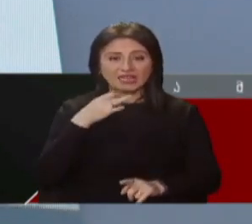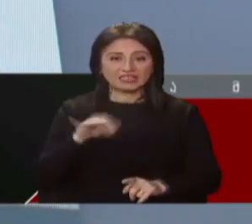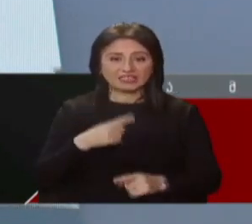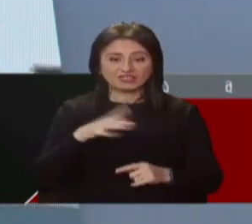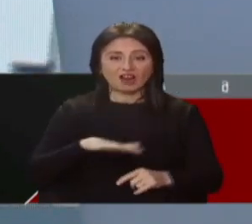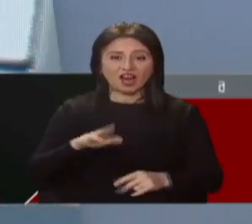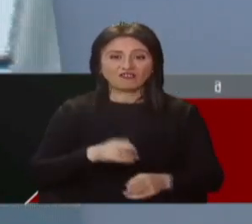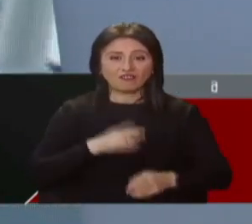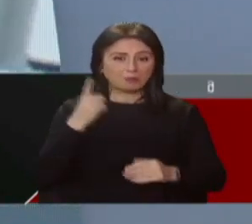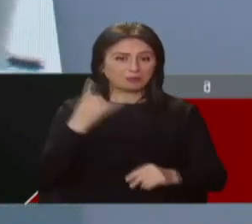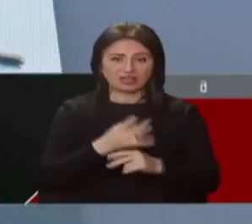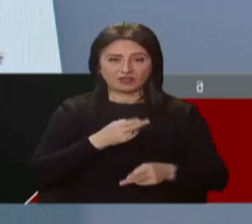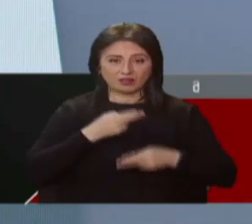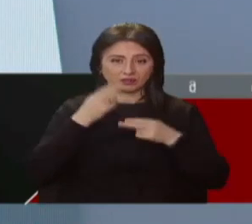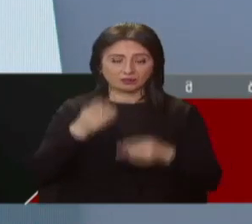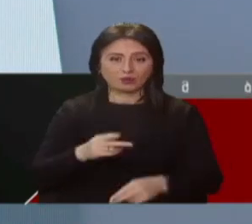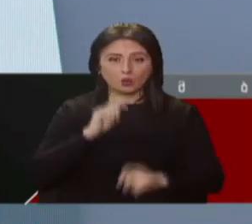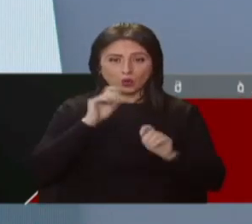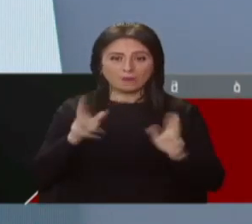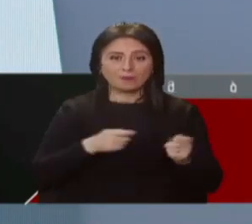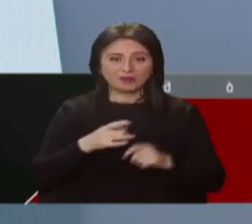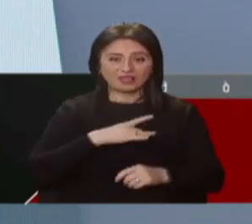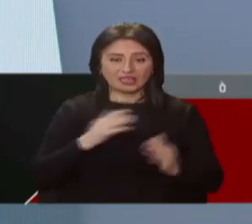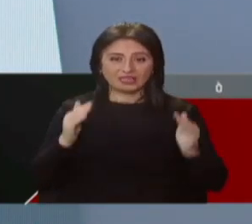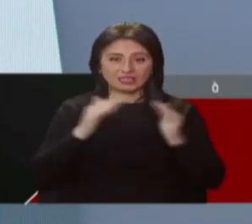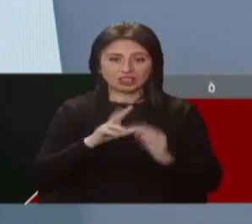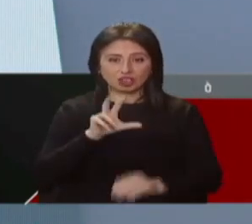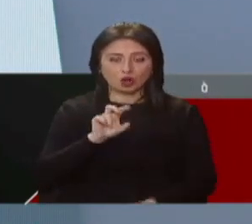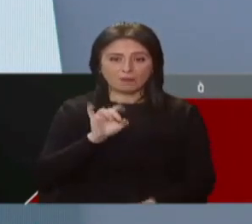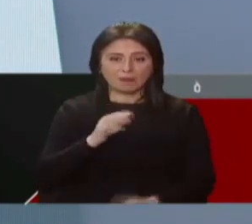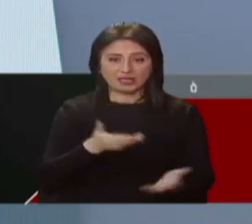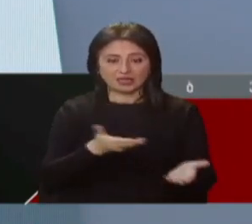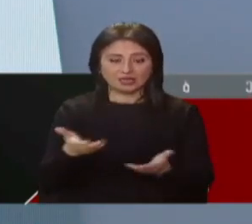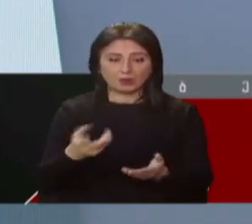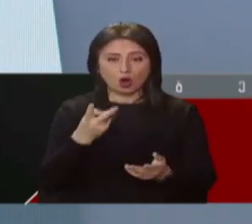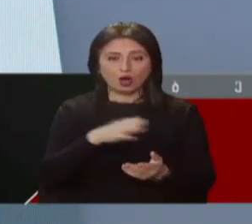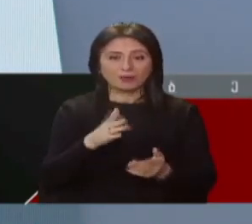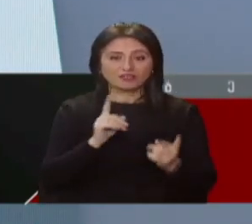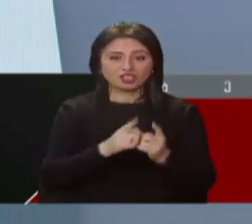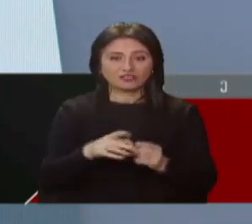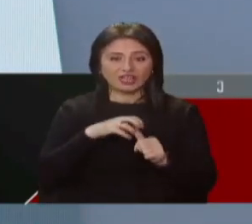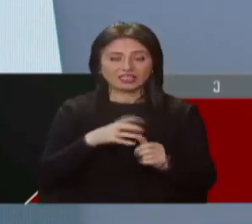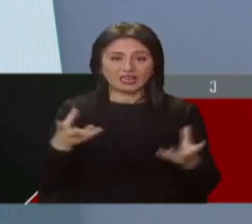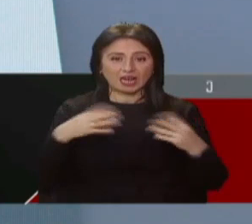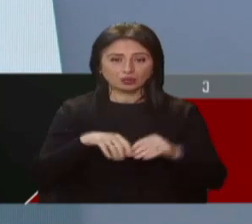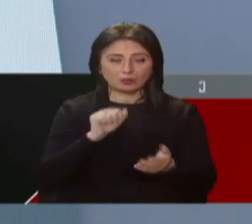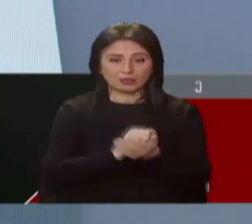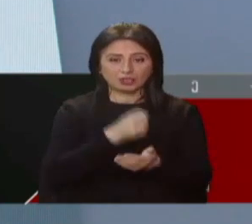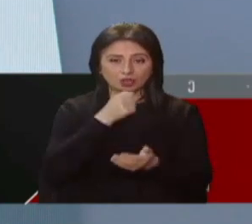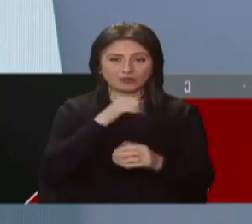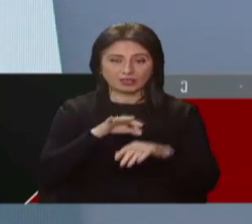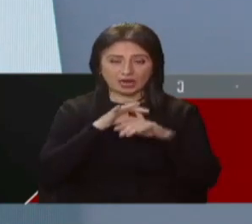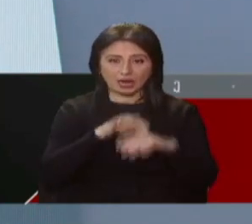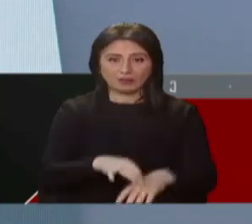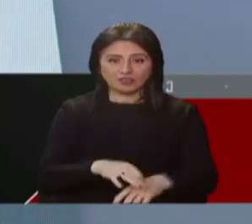სხვა ქვეყანაში ვიზიტით პირველად ჩავიდა. უკრაინის პრეზიდენტი თეთრ სახლში ჯო ბაიდენმა მიიღო. ორმხრივი შეხვედრის შემდეგ ლიდერებმა ერთობლივი პრესკონფერენცია